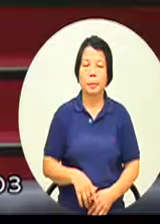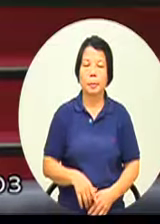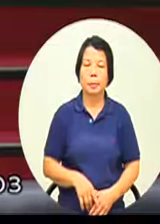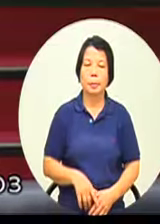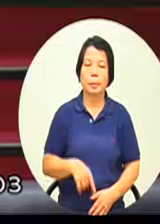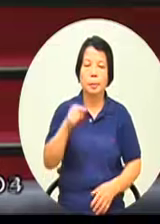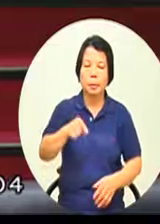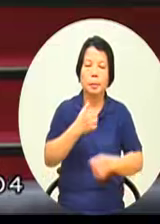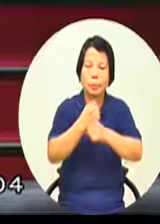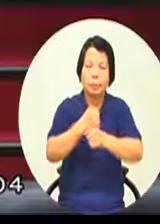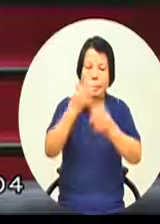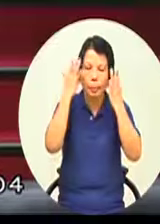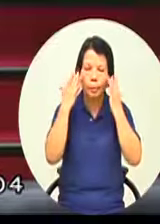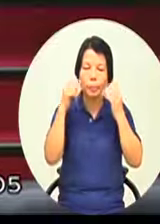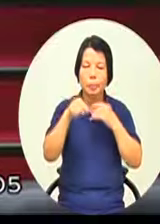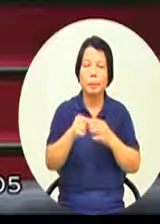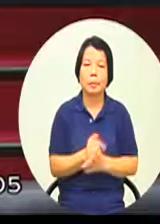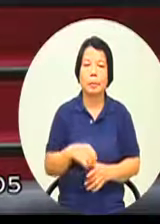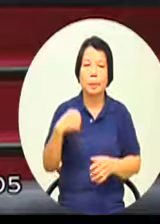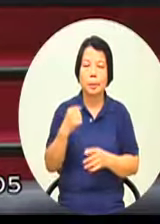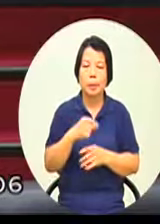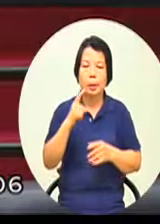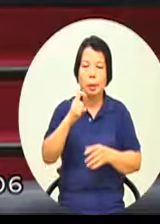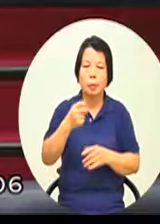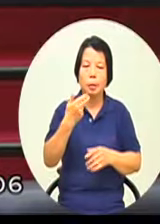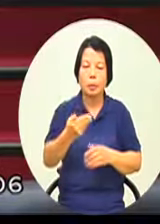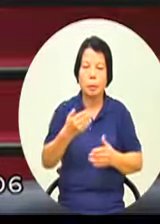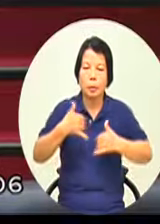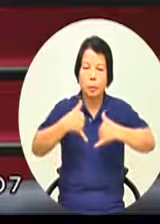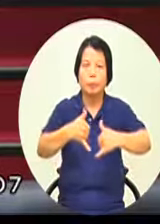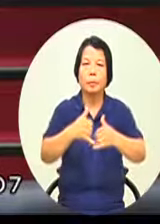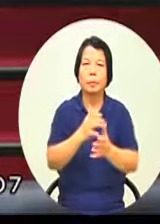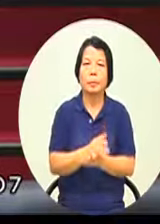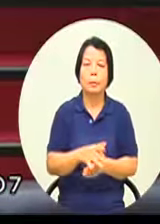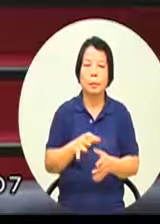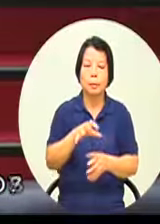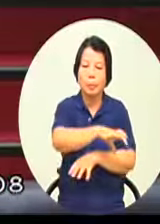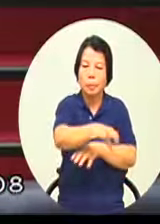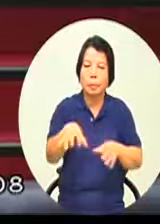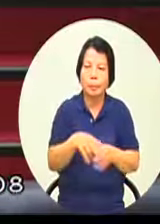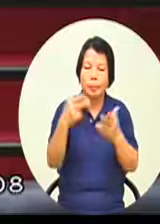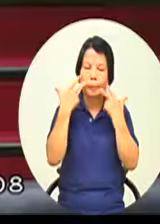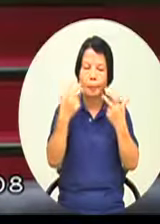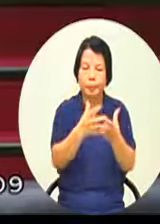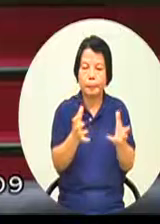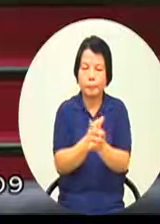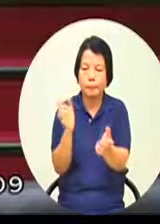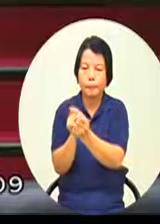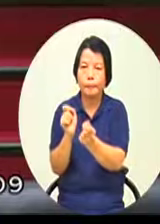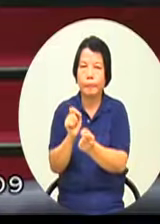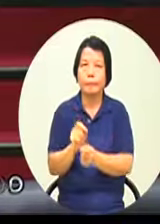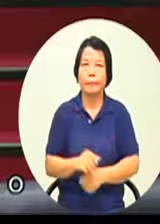区里面，台29线以至于部落里面哈各聚落的附近，